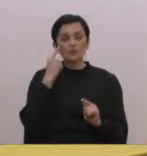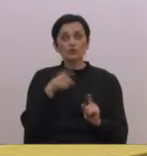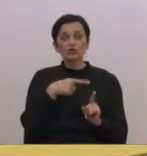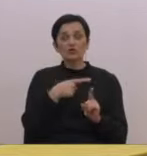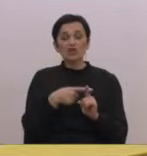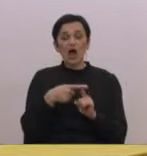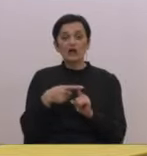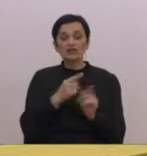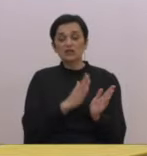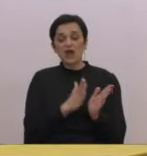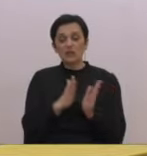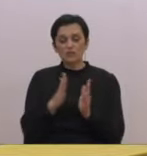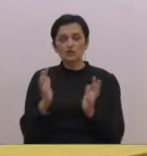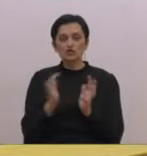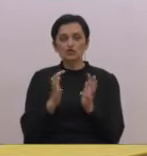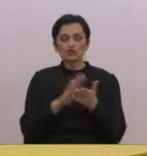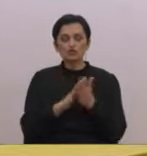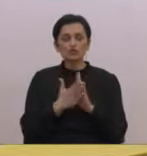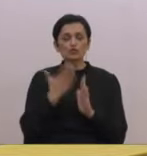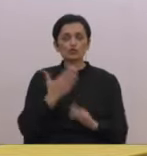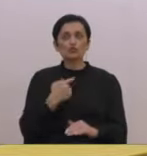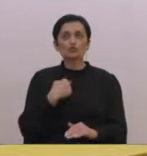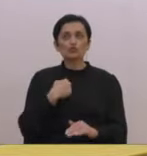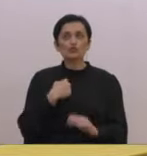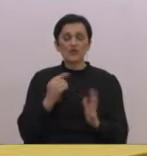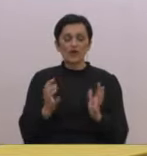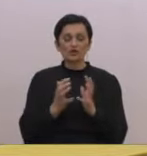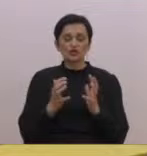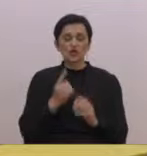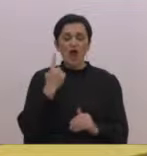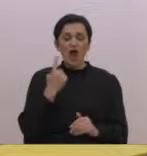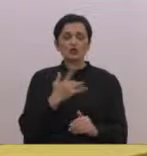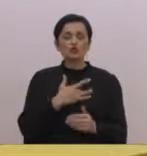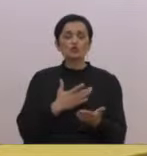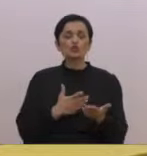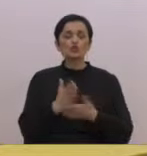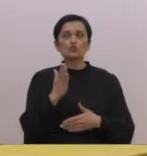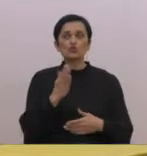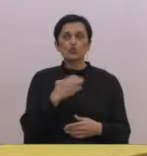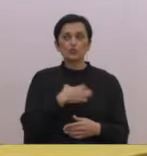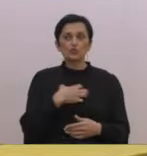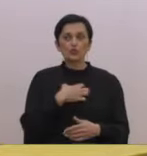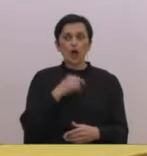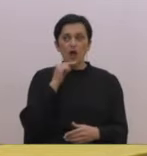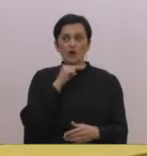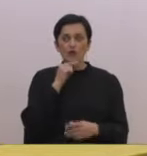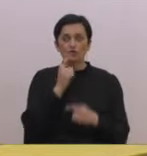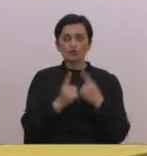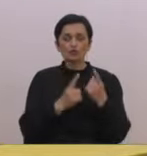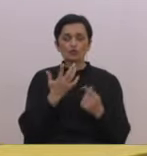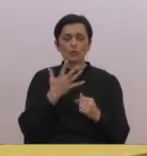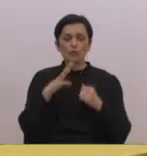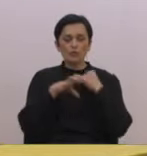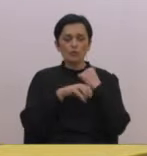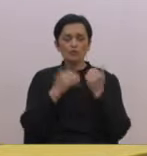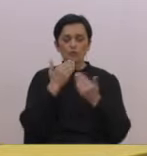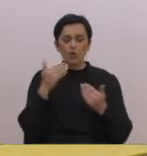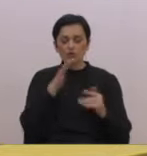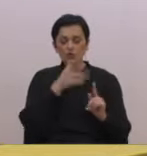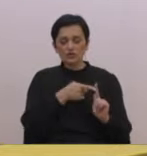დინამიკა შევინაჩუნებთ იმ პირობებში თუ ჩვენ შევინაჩუნებთ ერთგულებას იმ მნიშვნელოვანი ეკონომიკური რეფორმების რომელსაც ბოლო წლებში